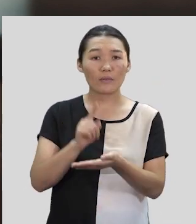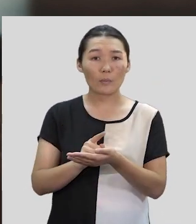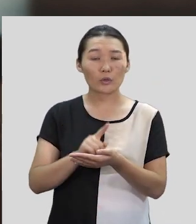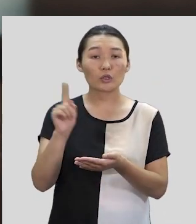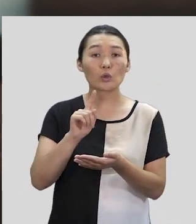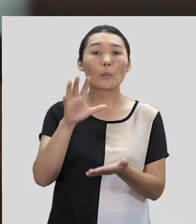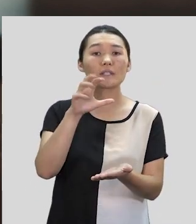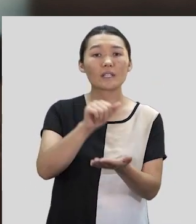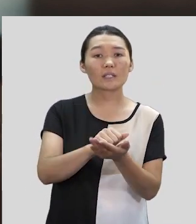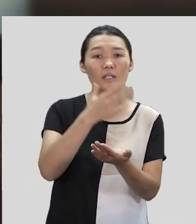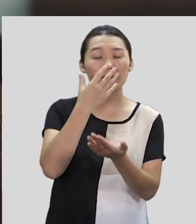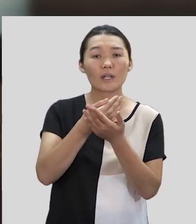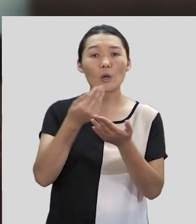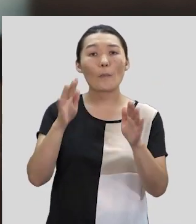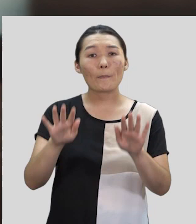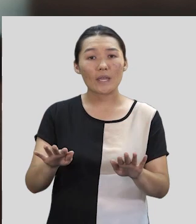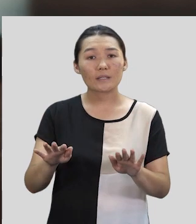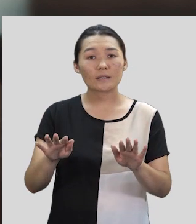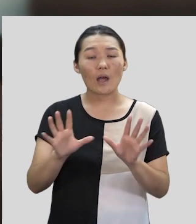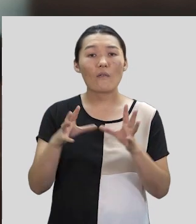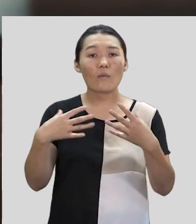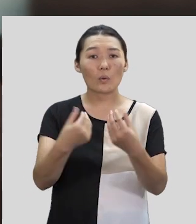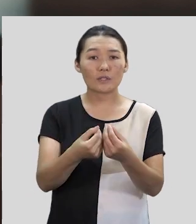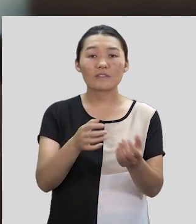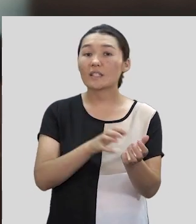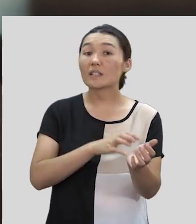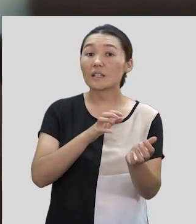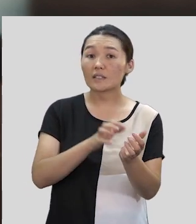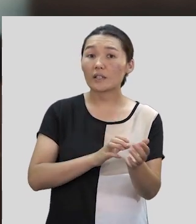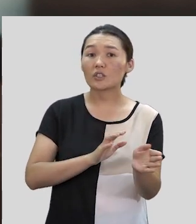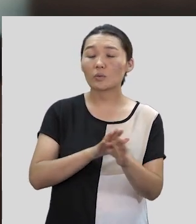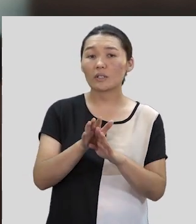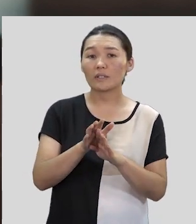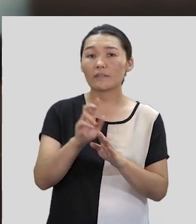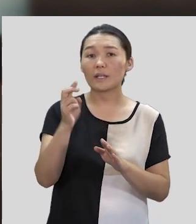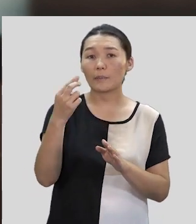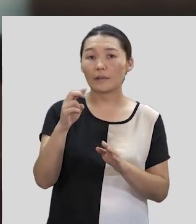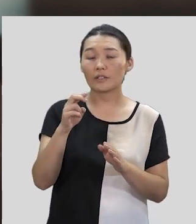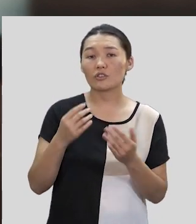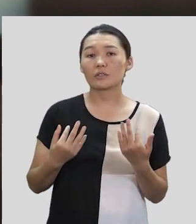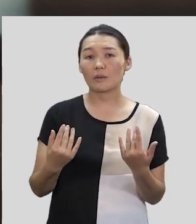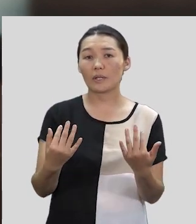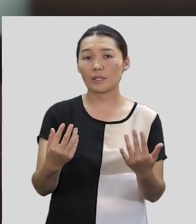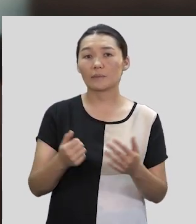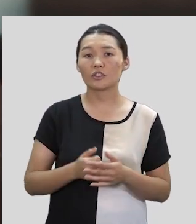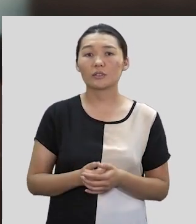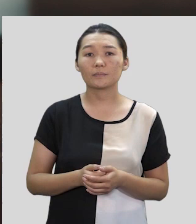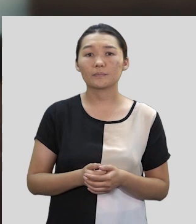занять свое место в обществе не удар недостаточно удовлетворить биологические потребности